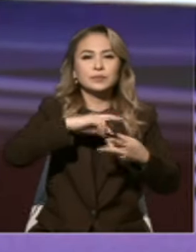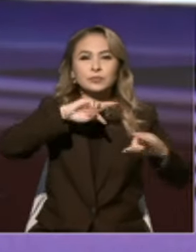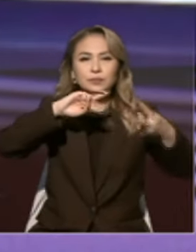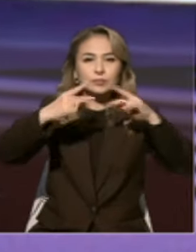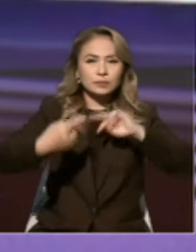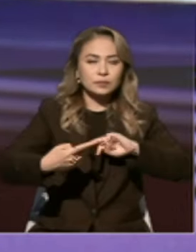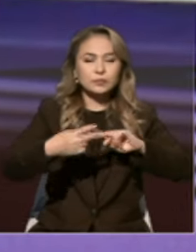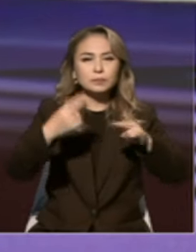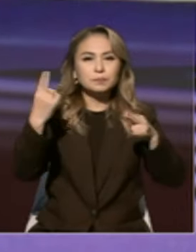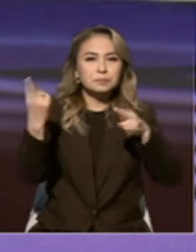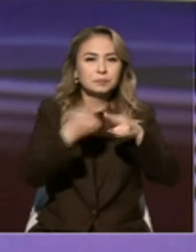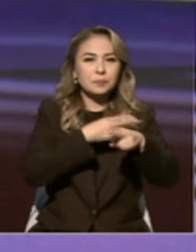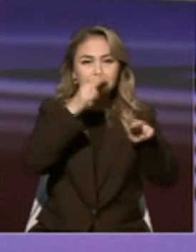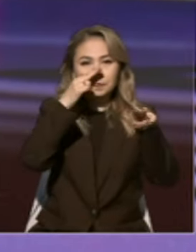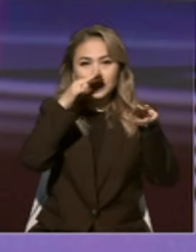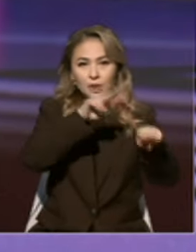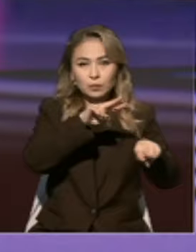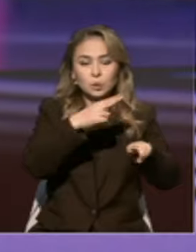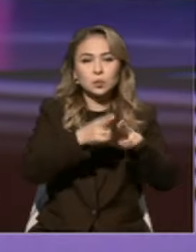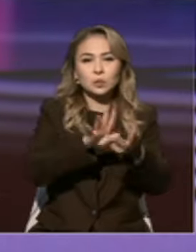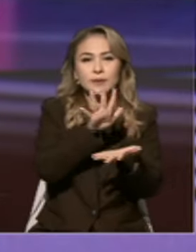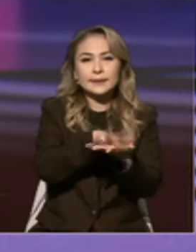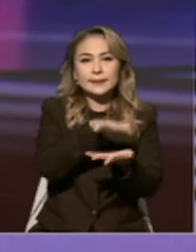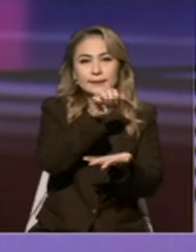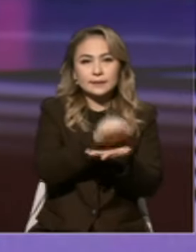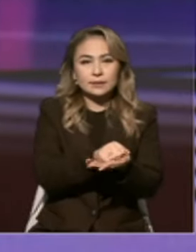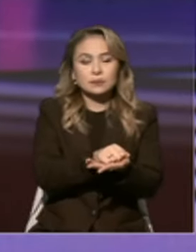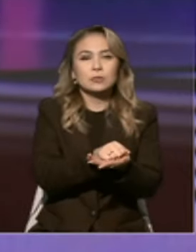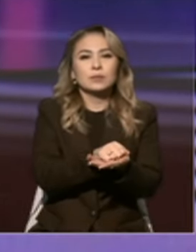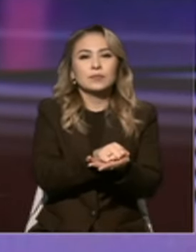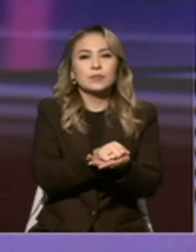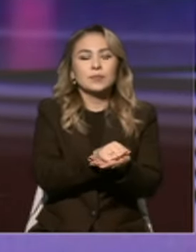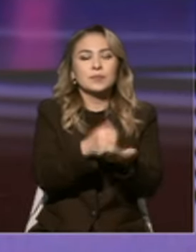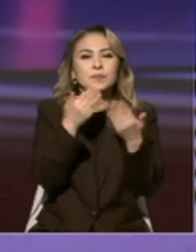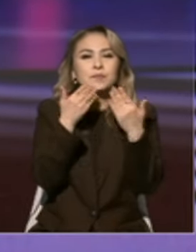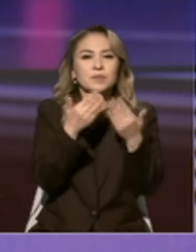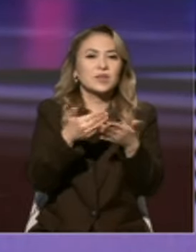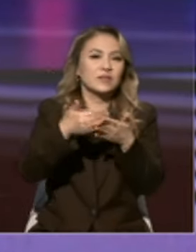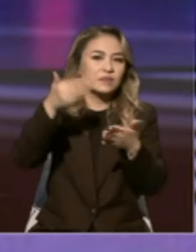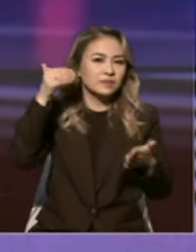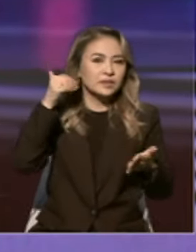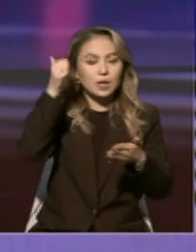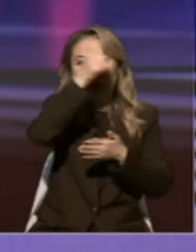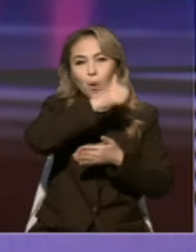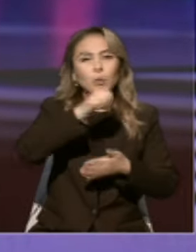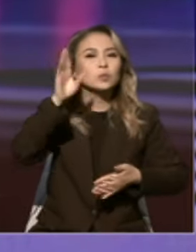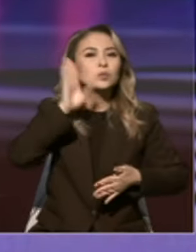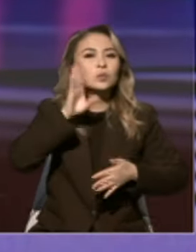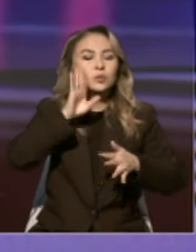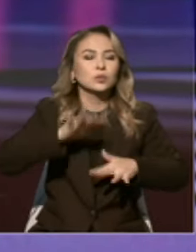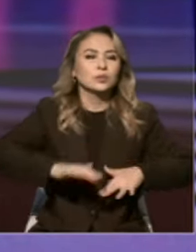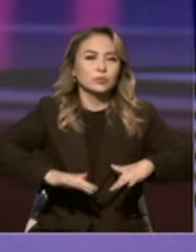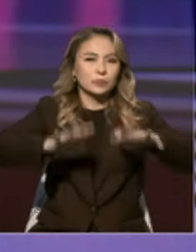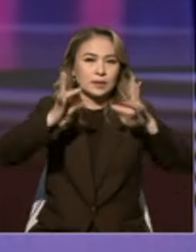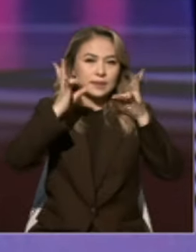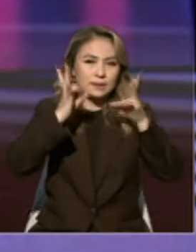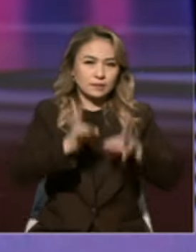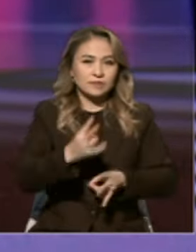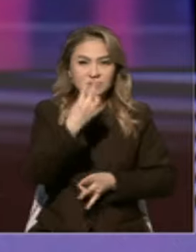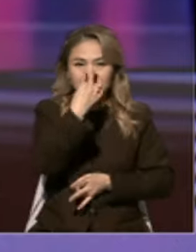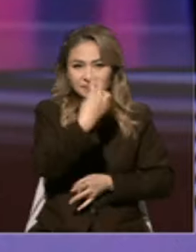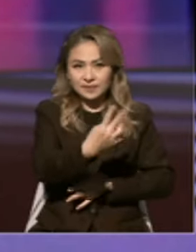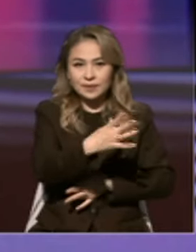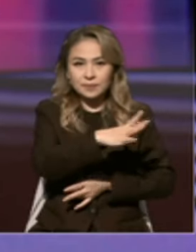оның барлығы қараусыз қалды. Соның кесірінен осы мына биылғы келген су тасқында біз соның зардабын әбден